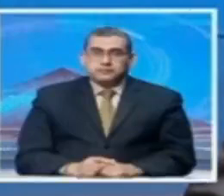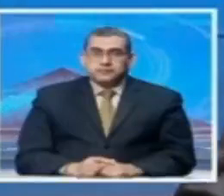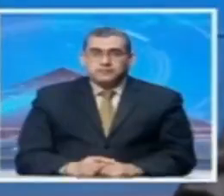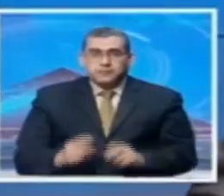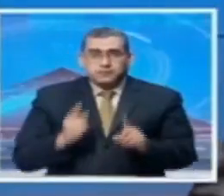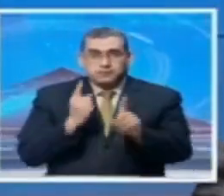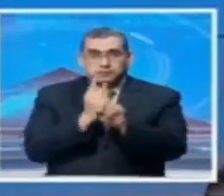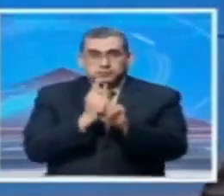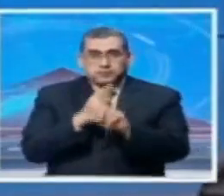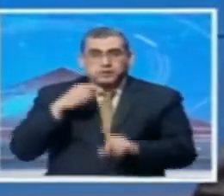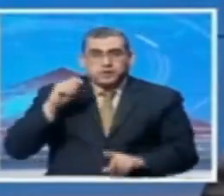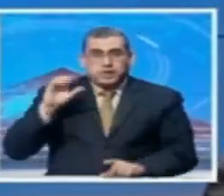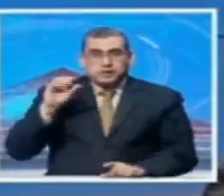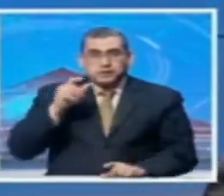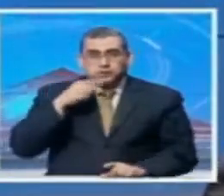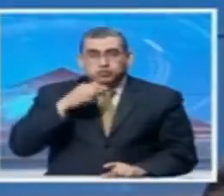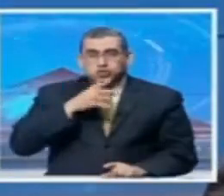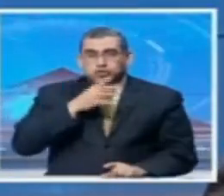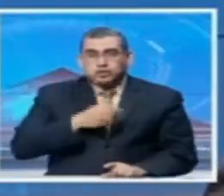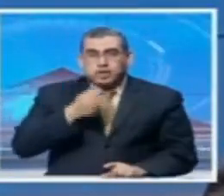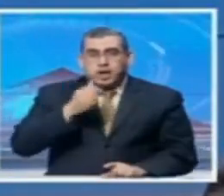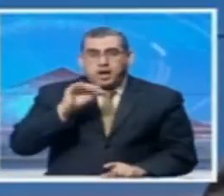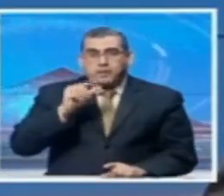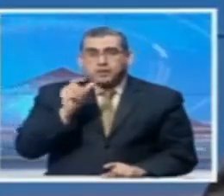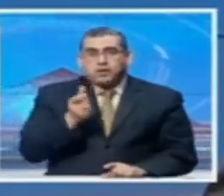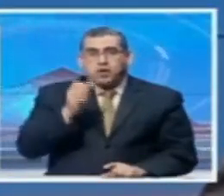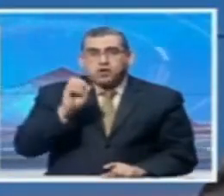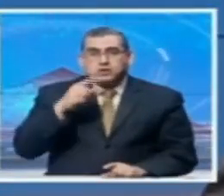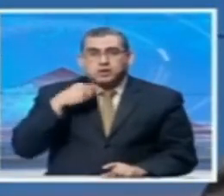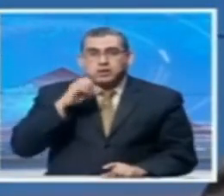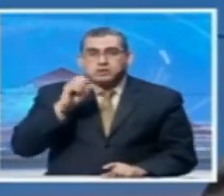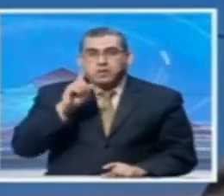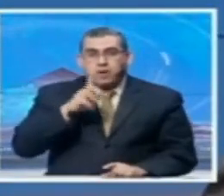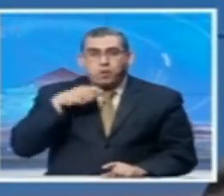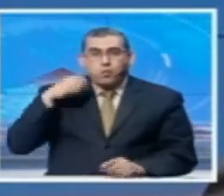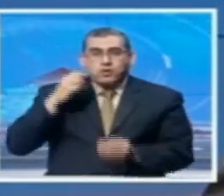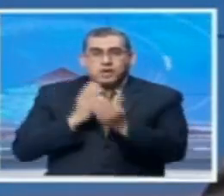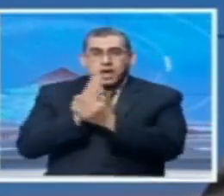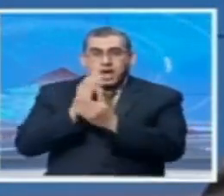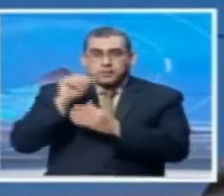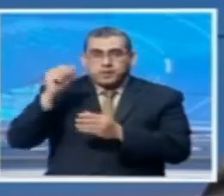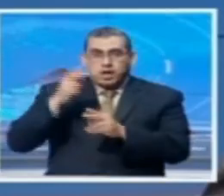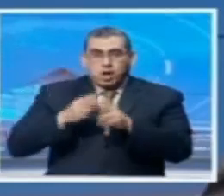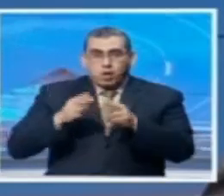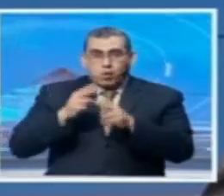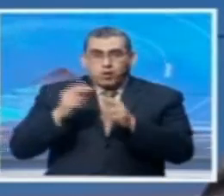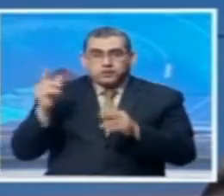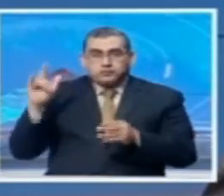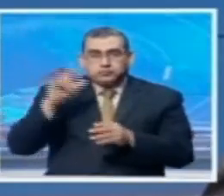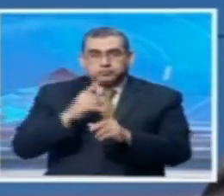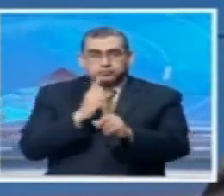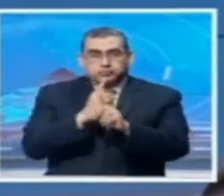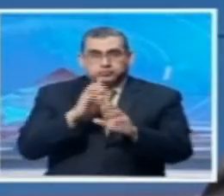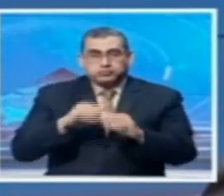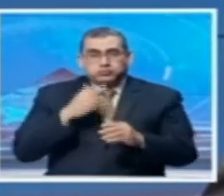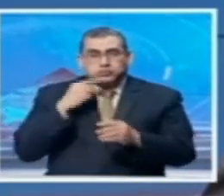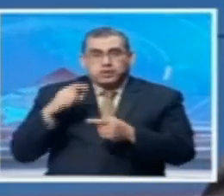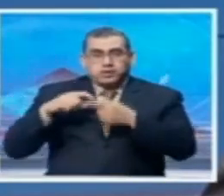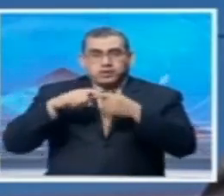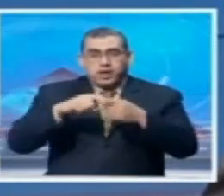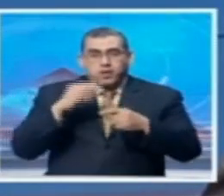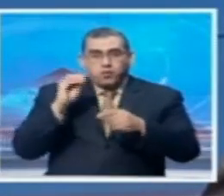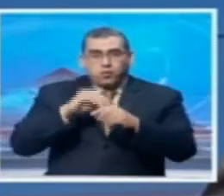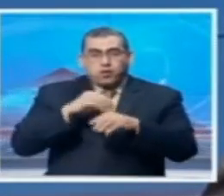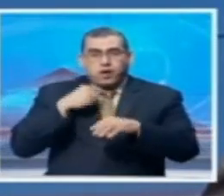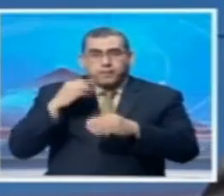استقبل الرئيس عبد الفتاح السيسي الشيخ أحمد ناصر المحمد الصباح وزير الخارجية الكويتي، حيث نقل